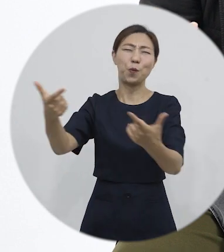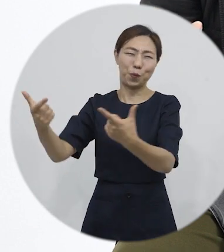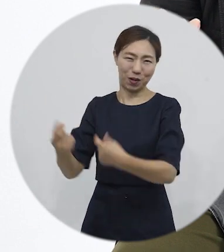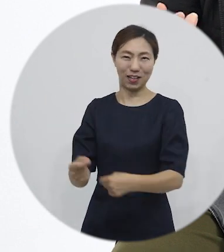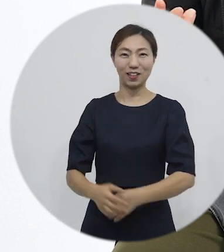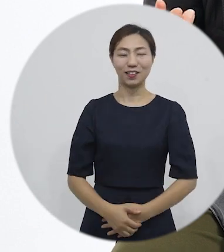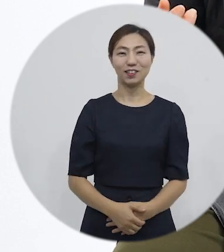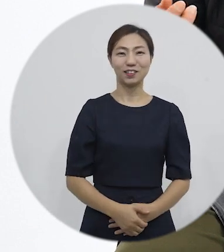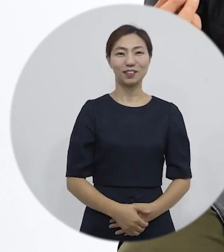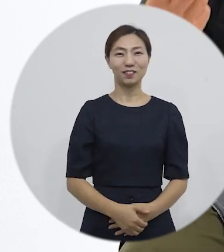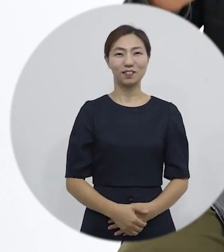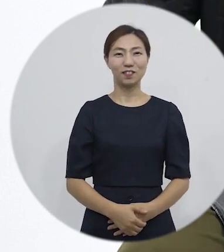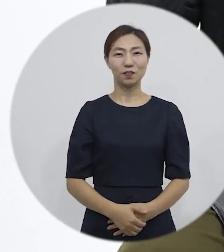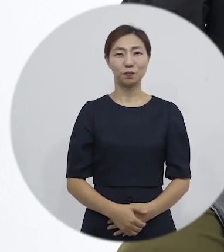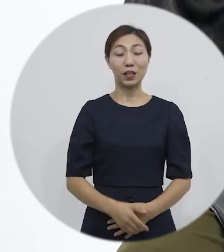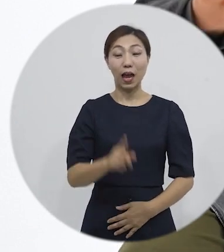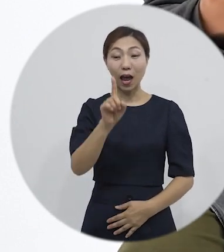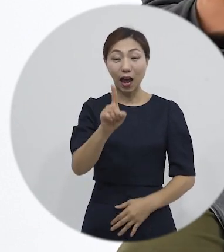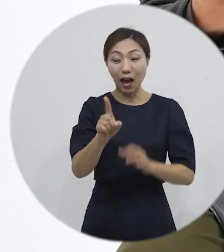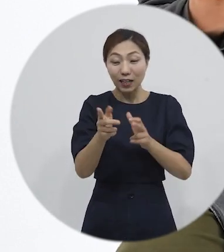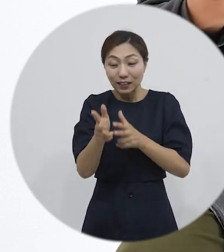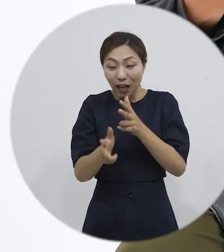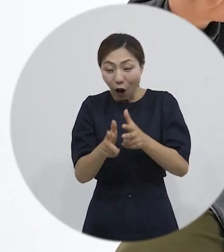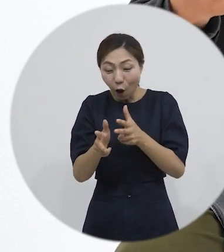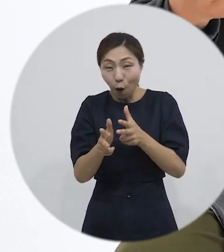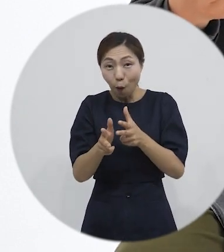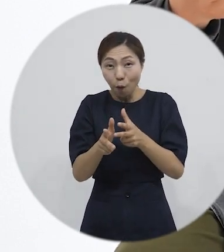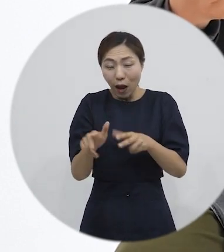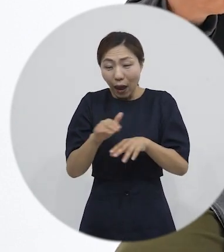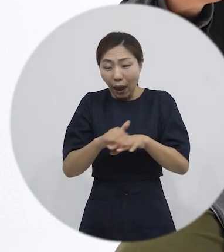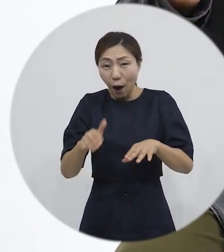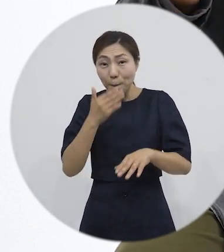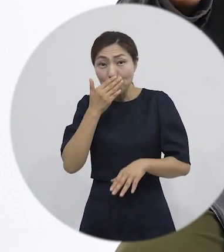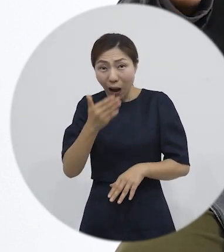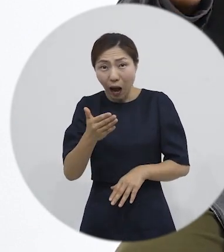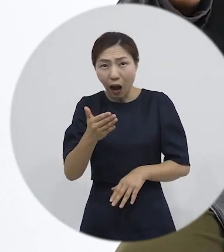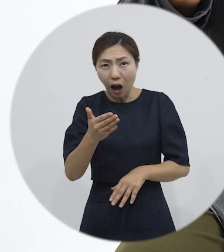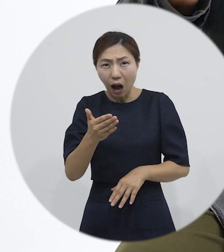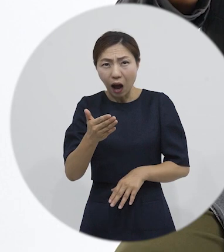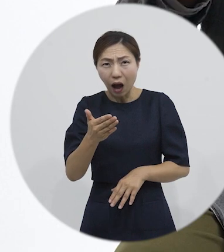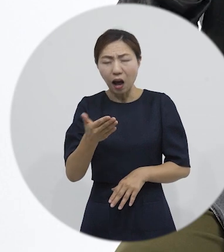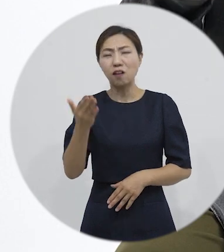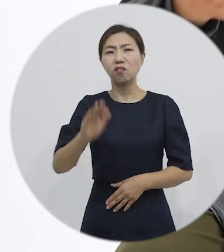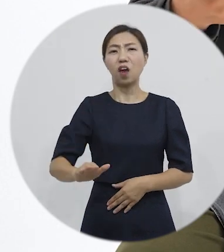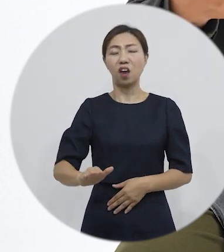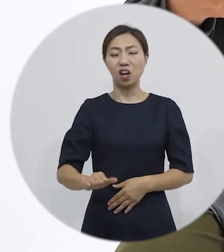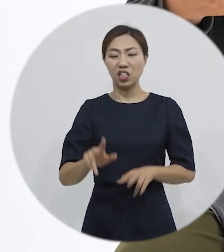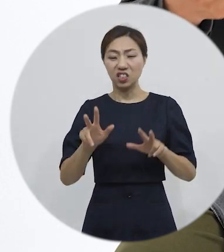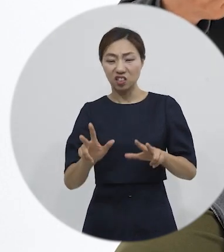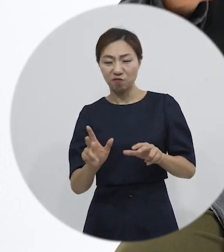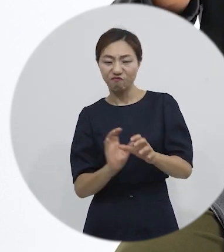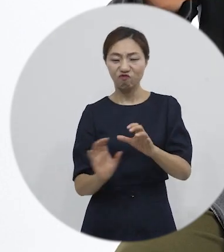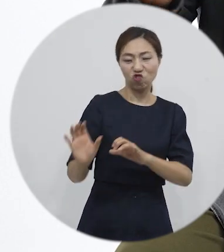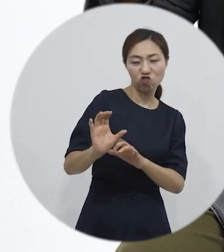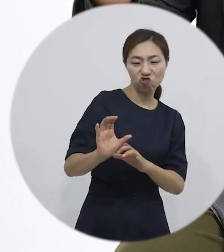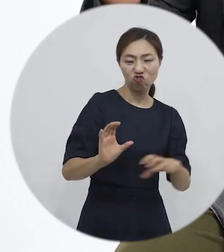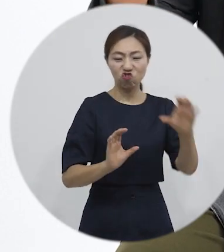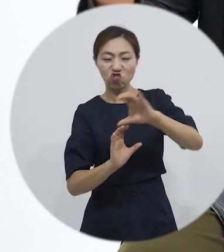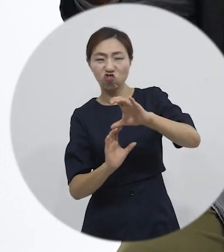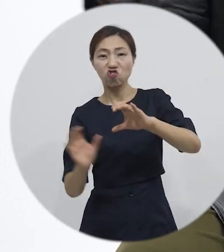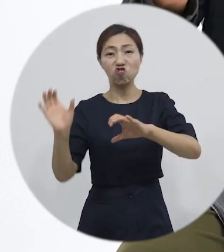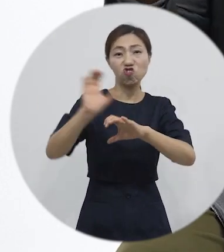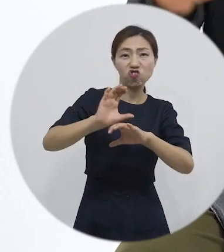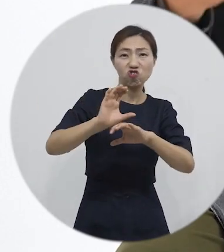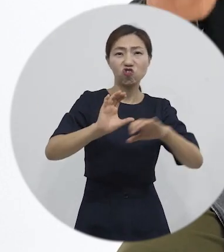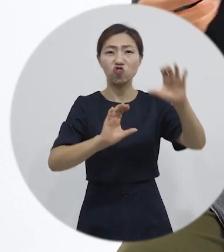있습니다. 그래서 하나의 사업으로 해결할 수 있는 게 적게는 2개, 많게는 3, 4개